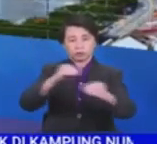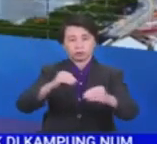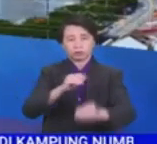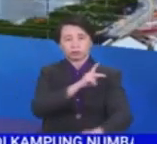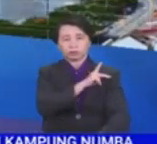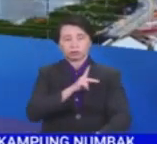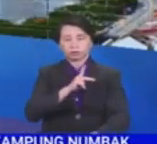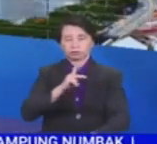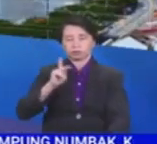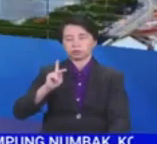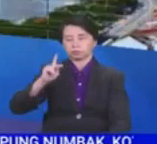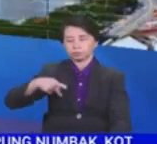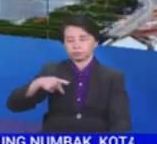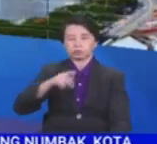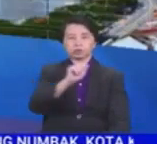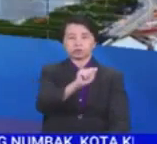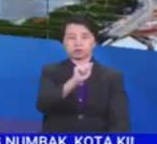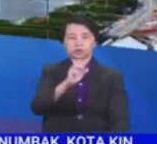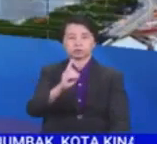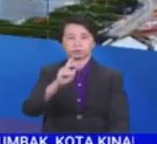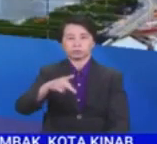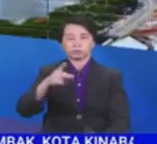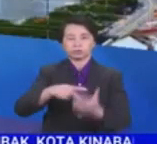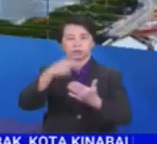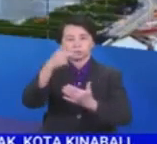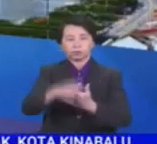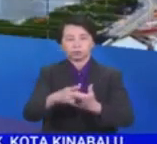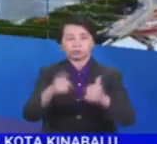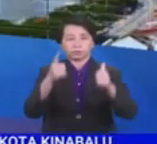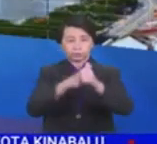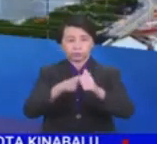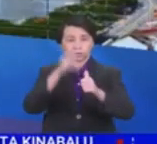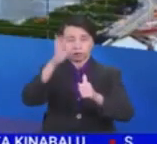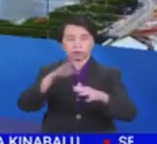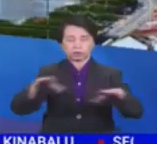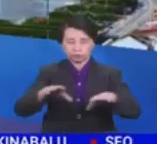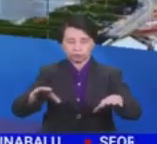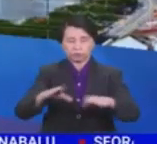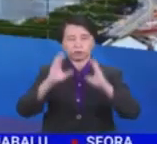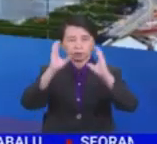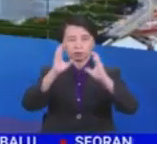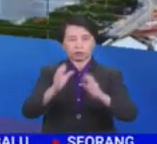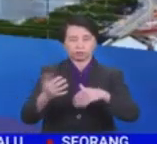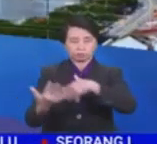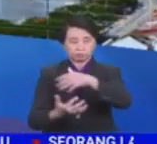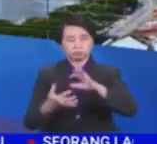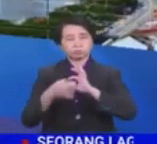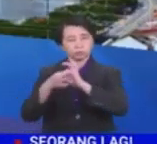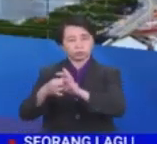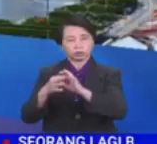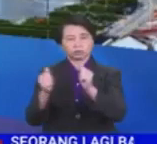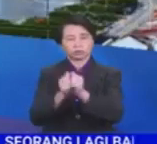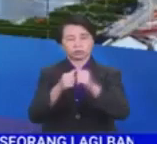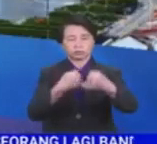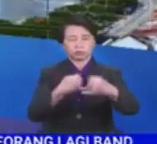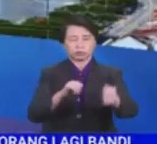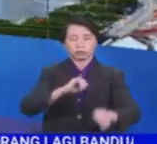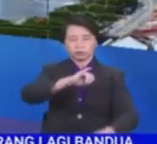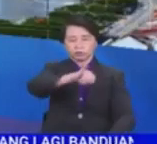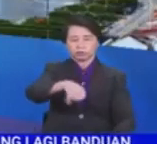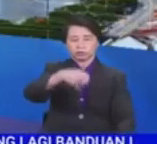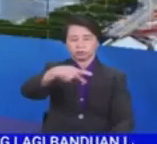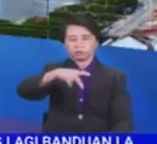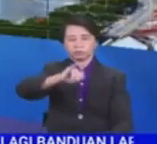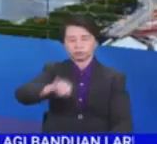Edge sutekno Ahmad balon berkado program Rintis tersebut akan dilaksanakan secara kolaborasi bersama jabatan pengangkutan